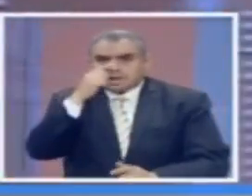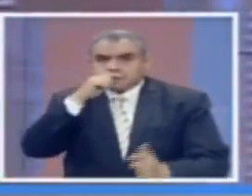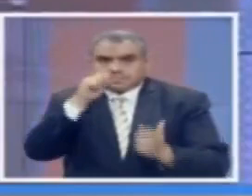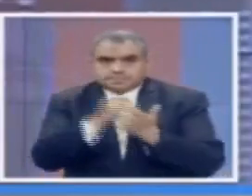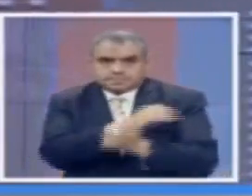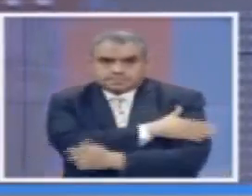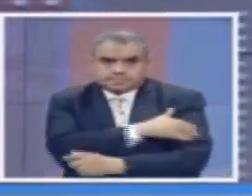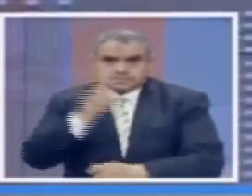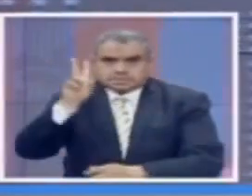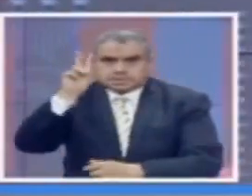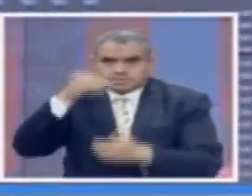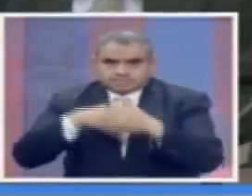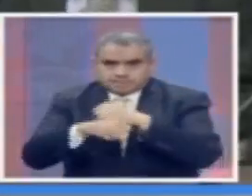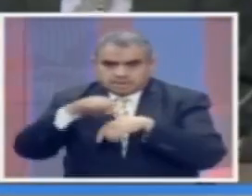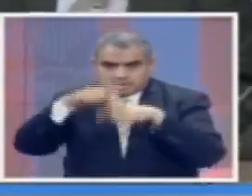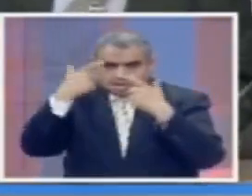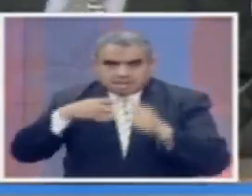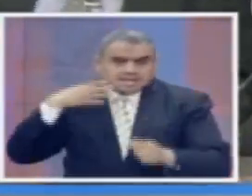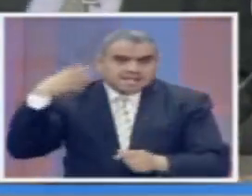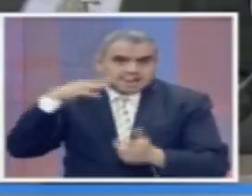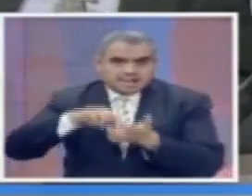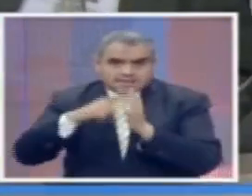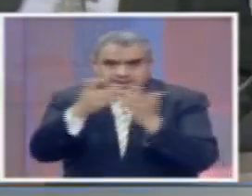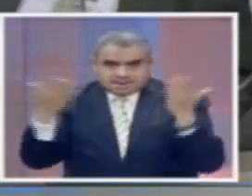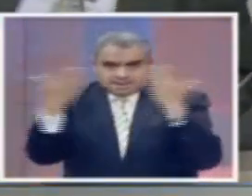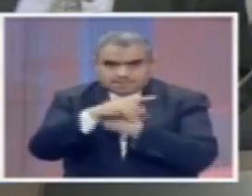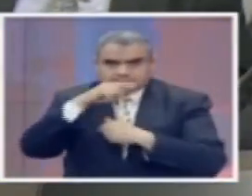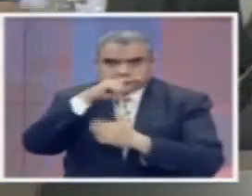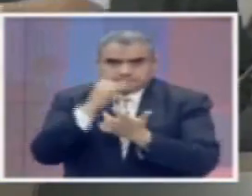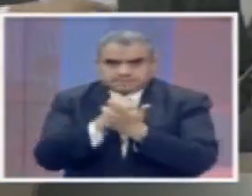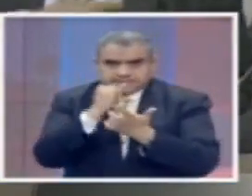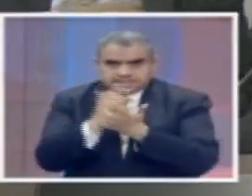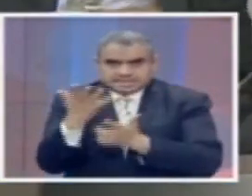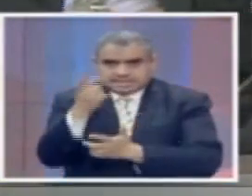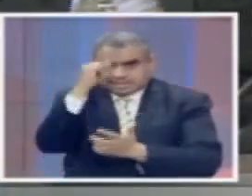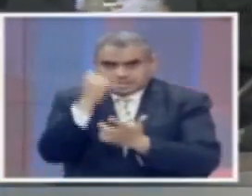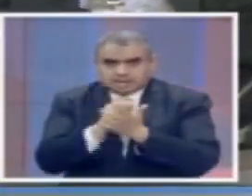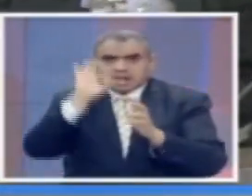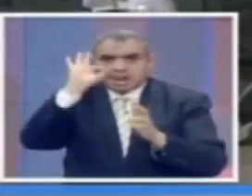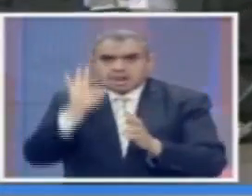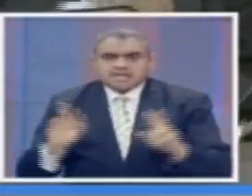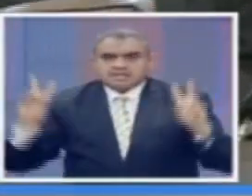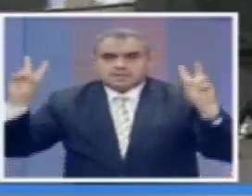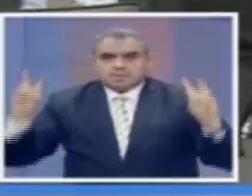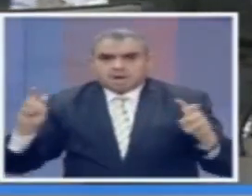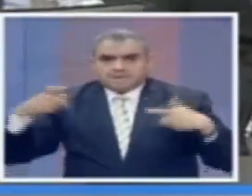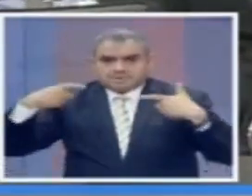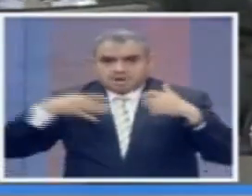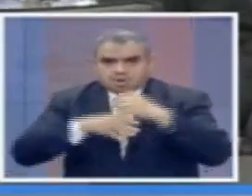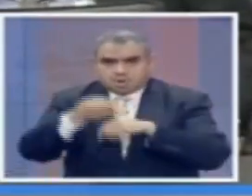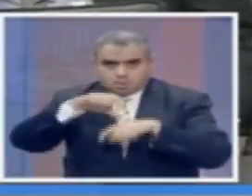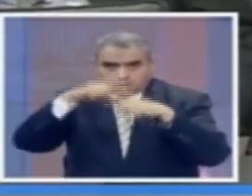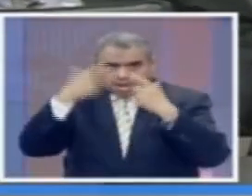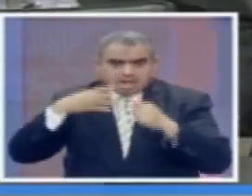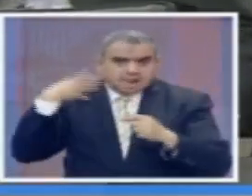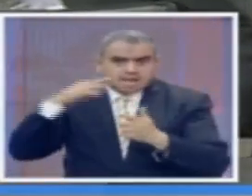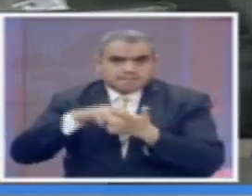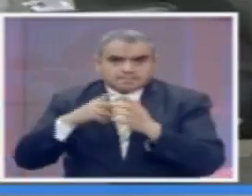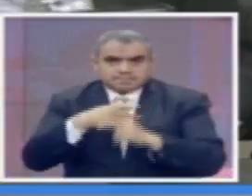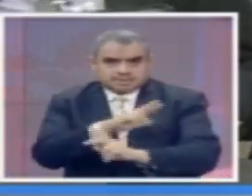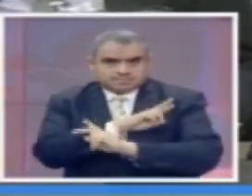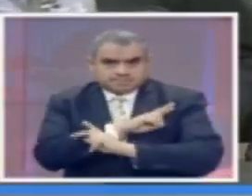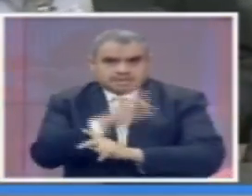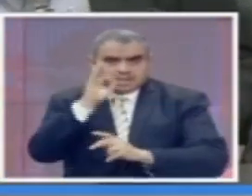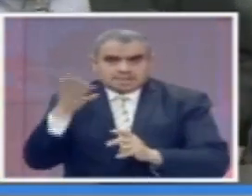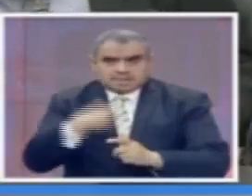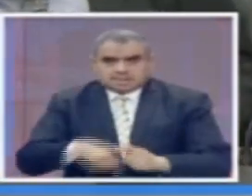مبعوثة الأمم المتحدة إلى ليبيا بالإنابة ستيفاني ويليامز أن وقف إطلاق النار في ليبيا لا يزال صامدا. وأشارت